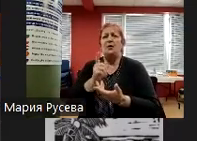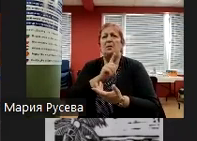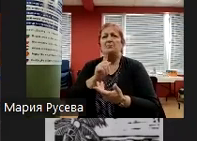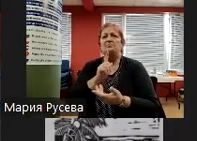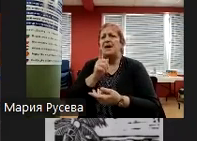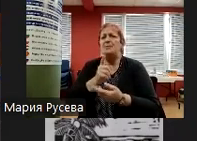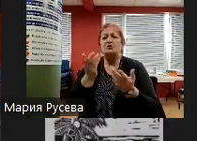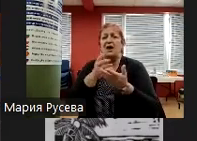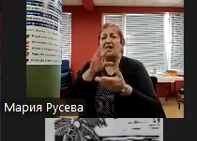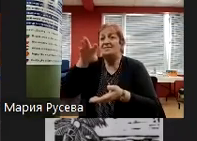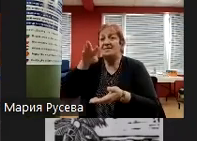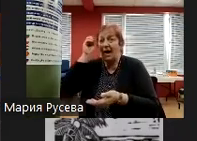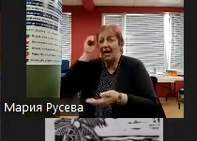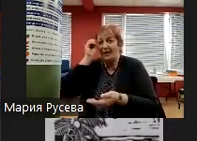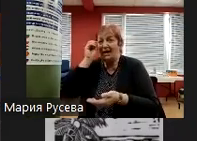я